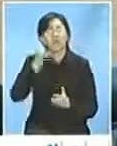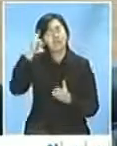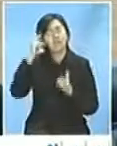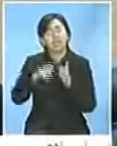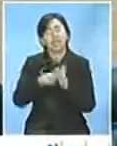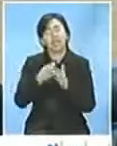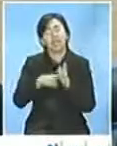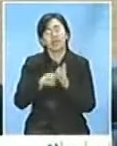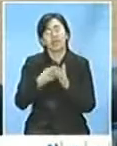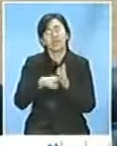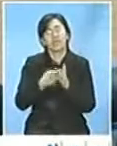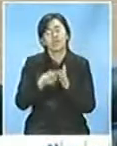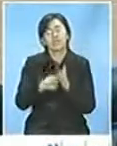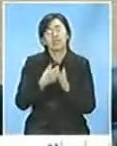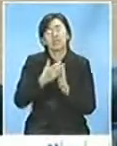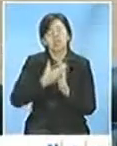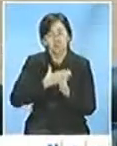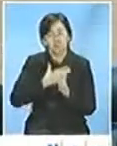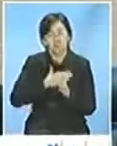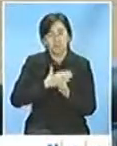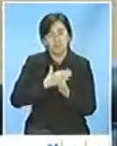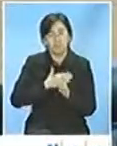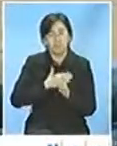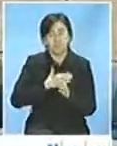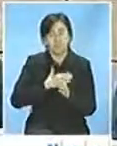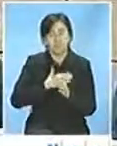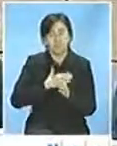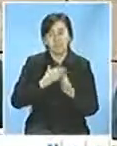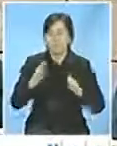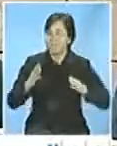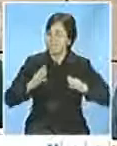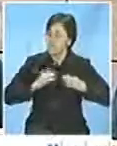เพียงบางประการที่ผม